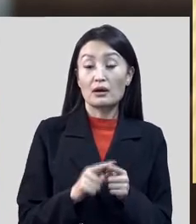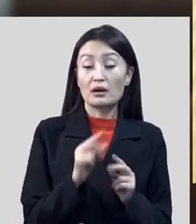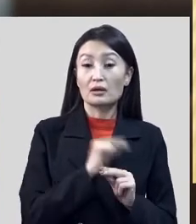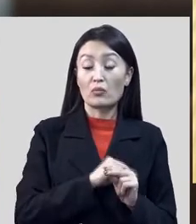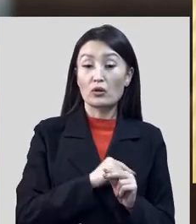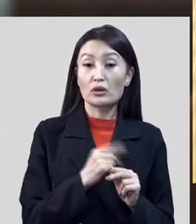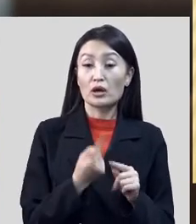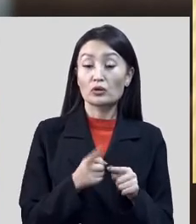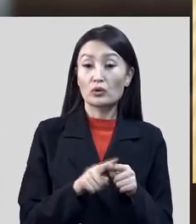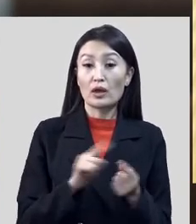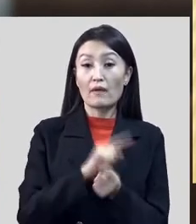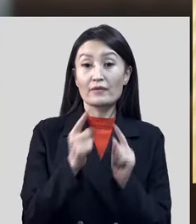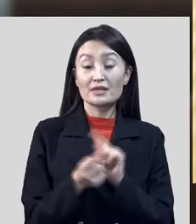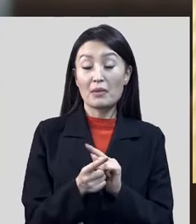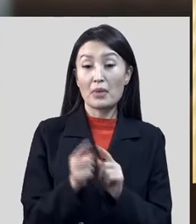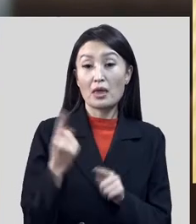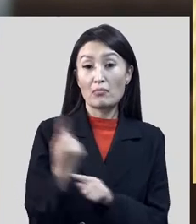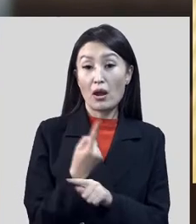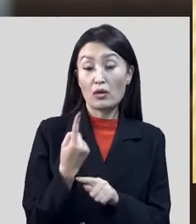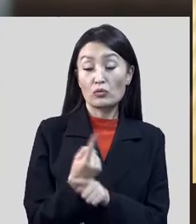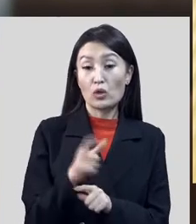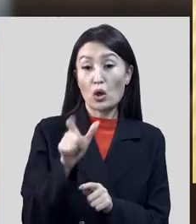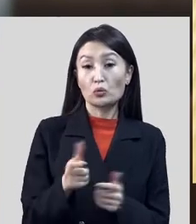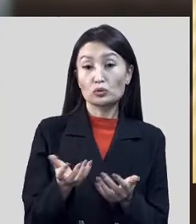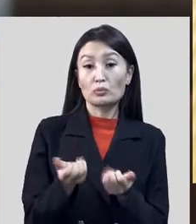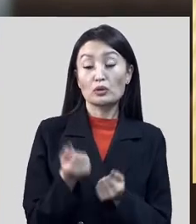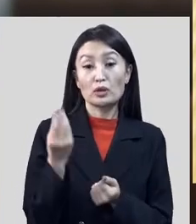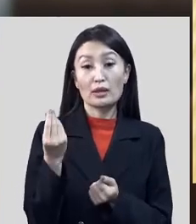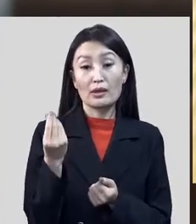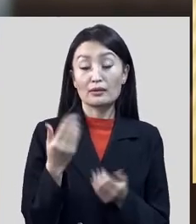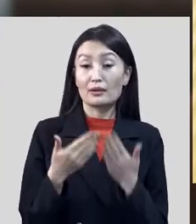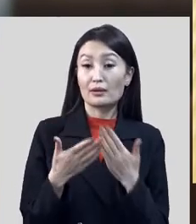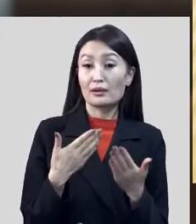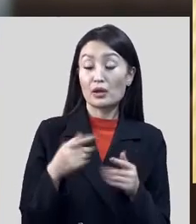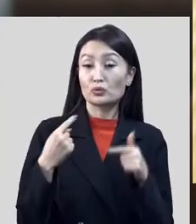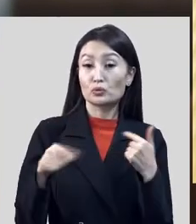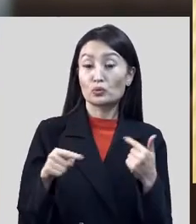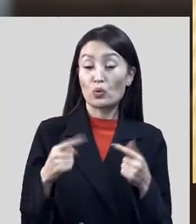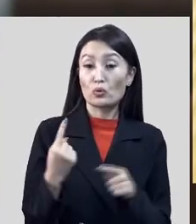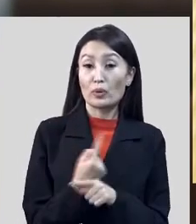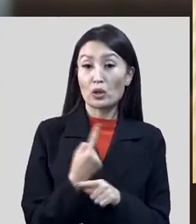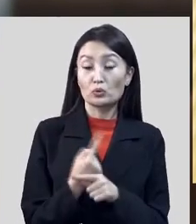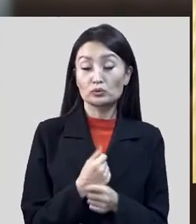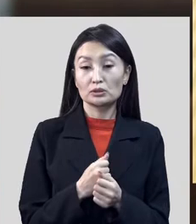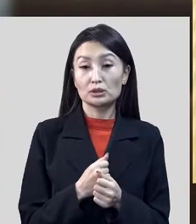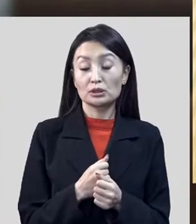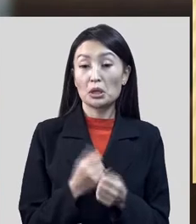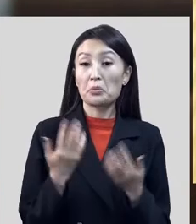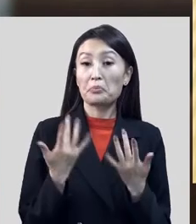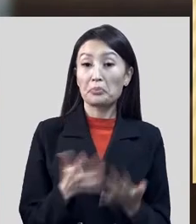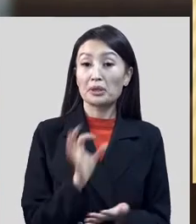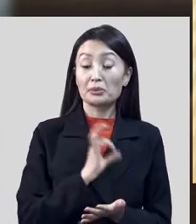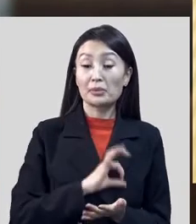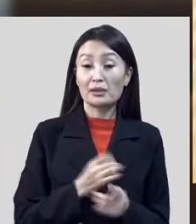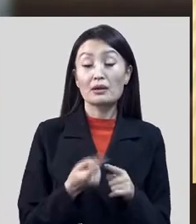взамен произведенного продукта люди получают деньги или другой продукт потребление